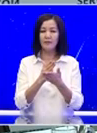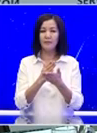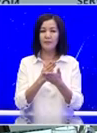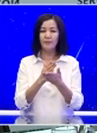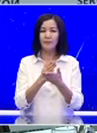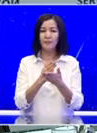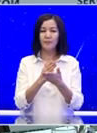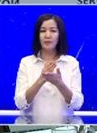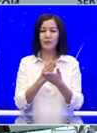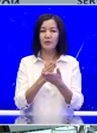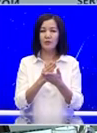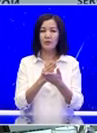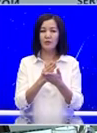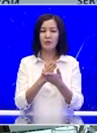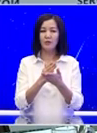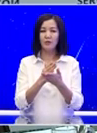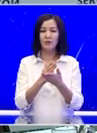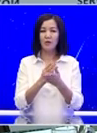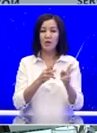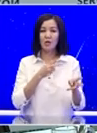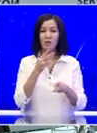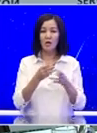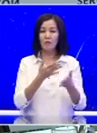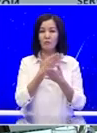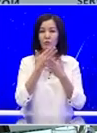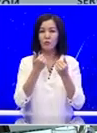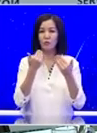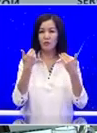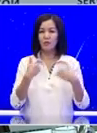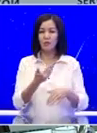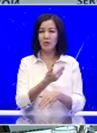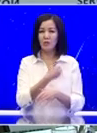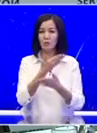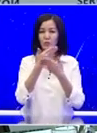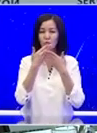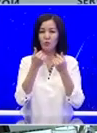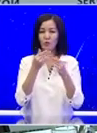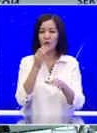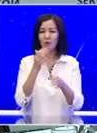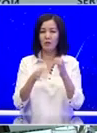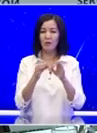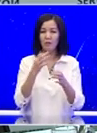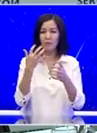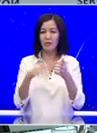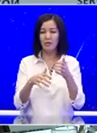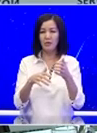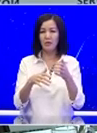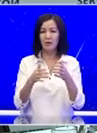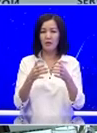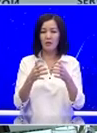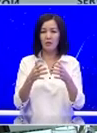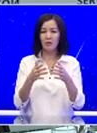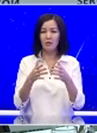Емдерін алушы арасында оларды шағымдар жоқ, дене қызулары байқалмайды. Ары қарай емін